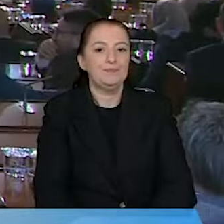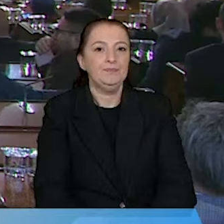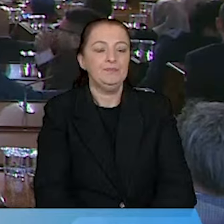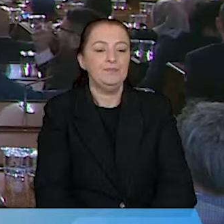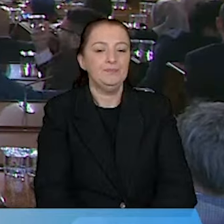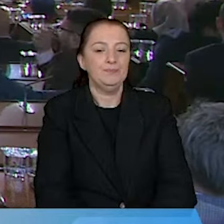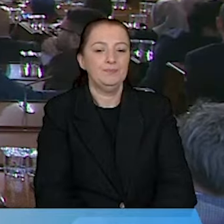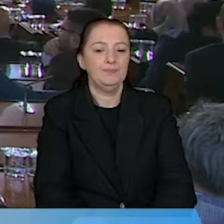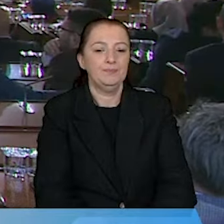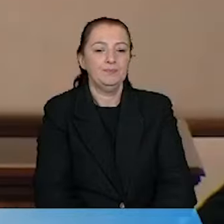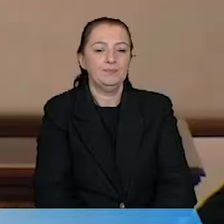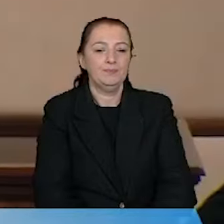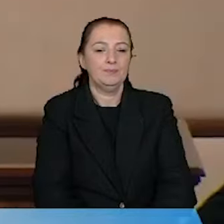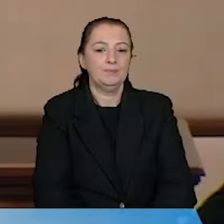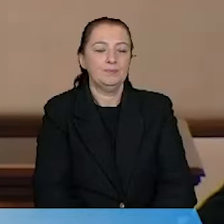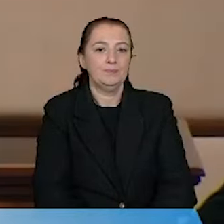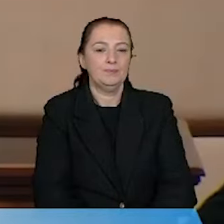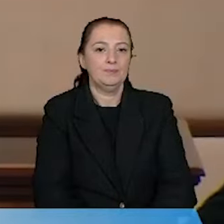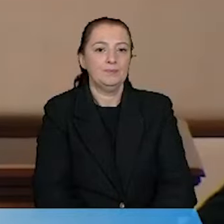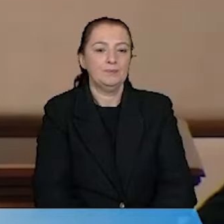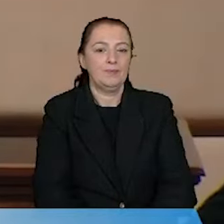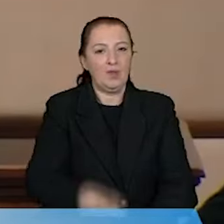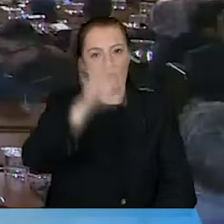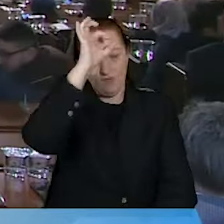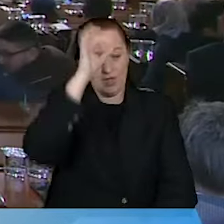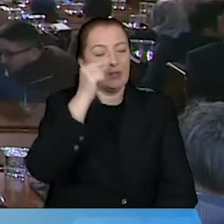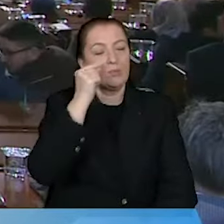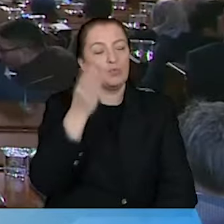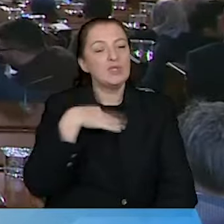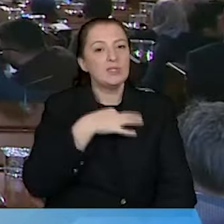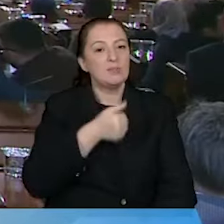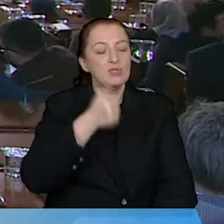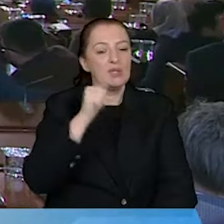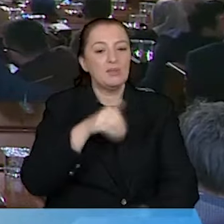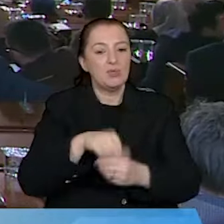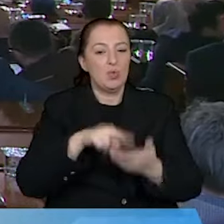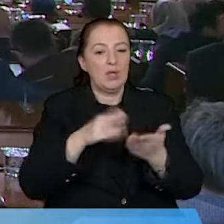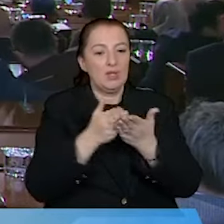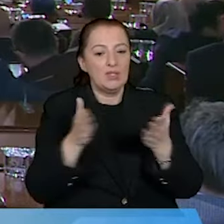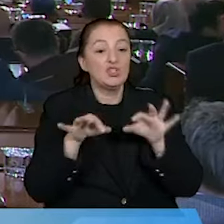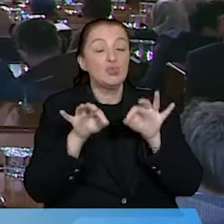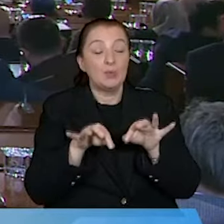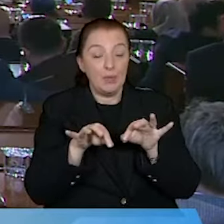Peki. Fatih Bey buyurun. Sayın Başkanım, değerli meclis üyeleri.